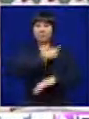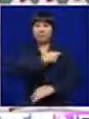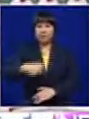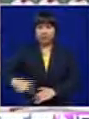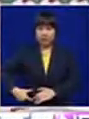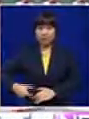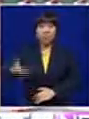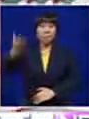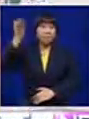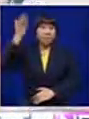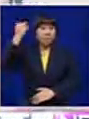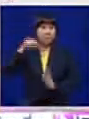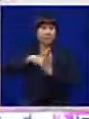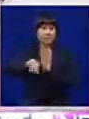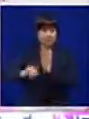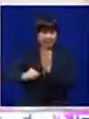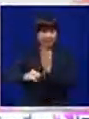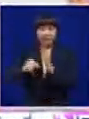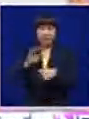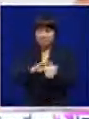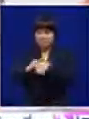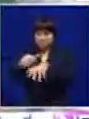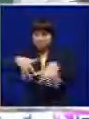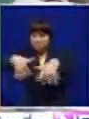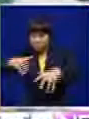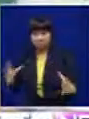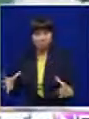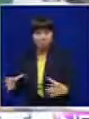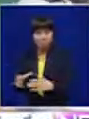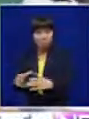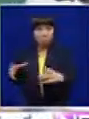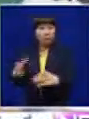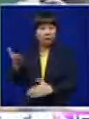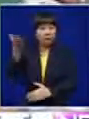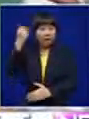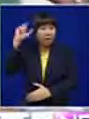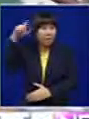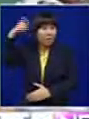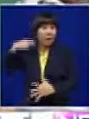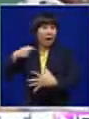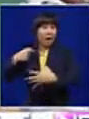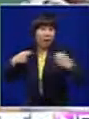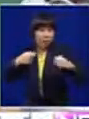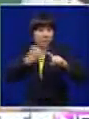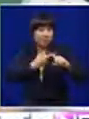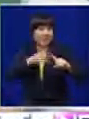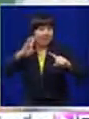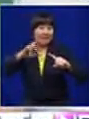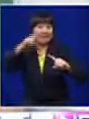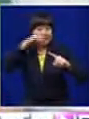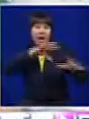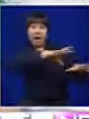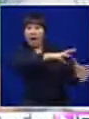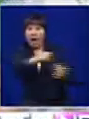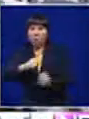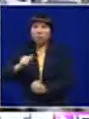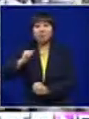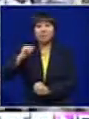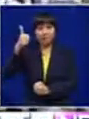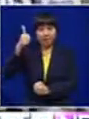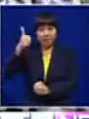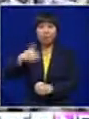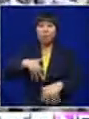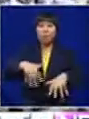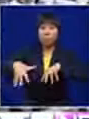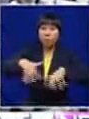เป็นดินแดนที่รวมไพร่พลในการกอบกู้เอกราชหลังจากเสียกรุงแก่พม่าเพียง7เดือนอาณาประชาราษฎร์ทั้งหลายจึงพร้อมกัน